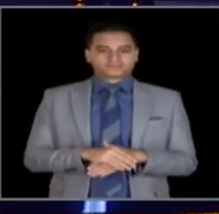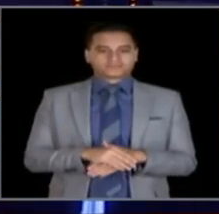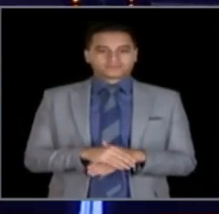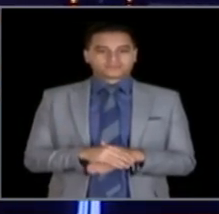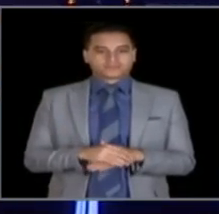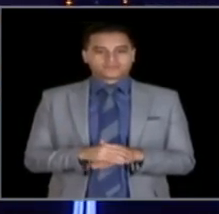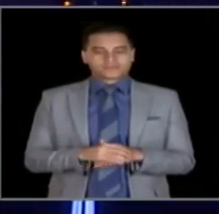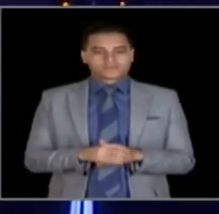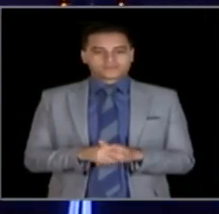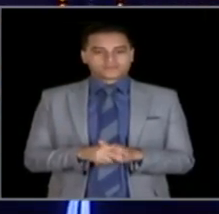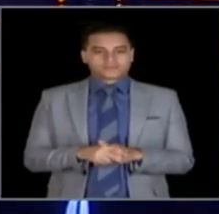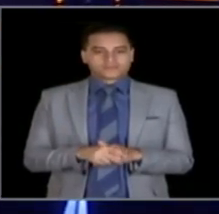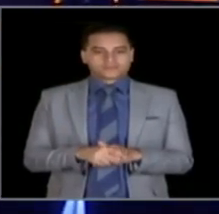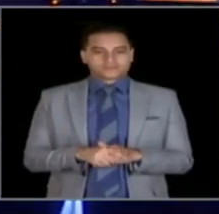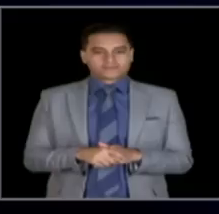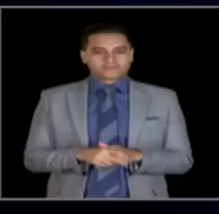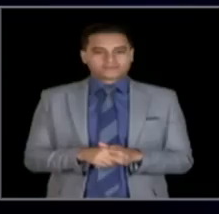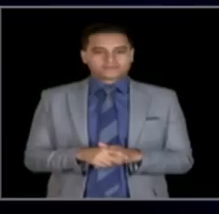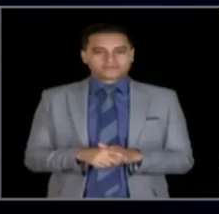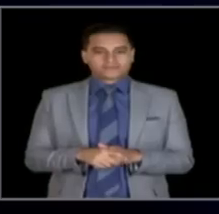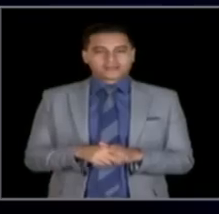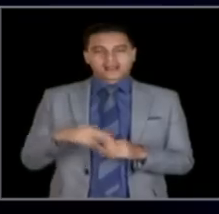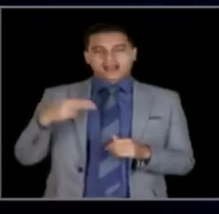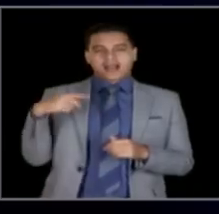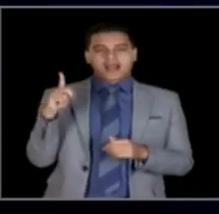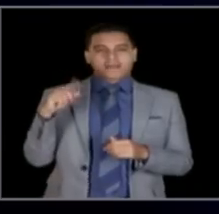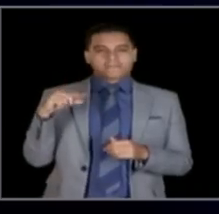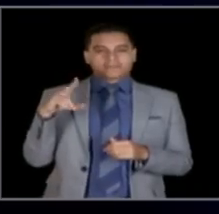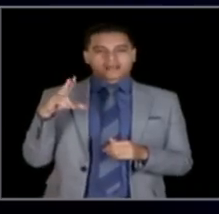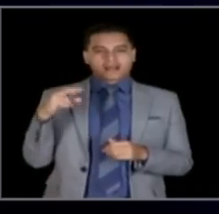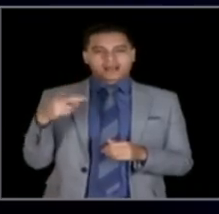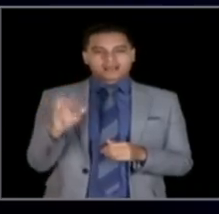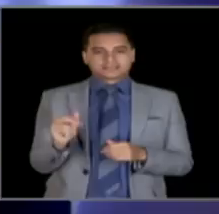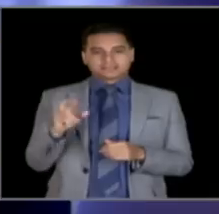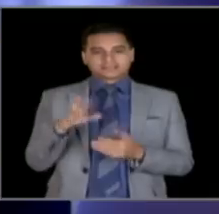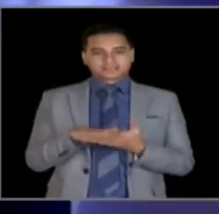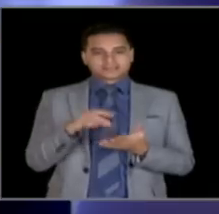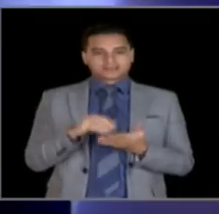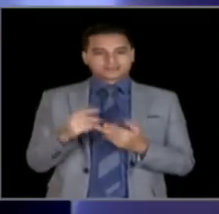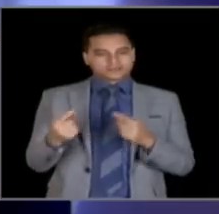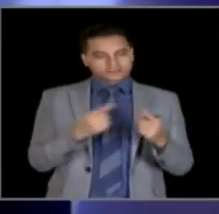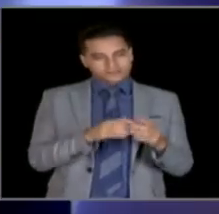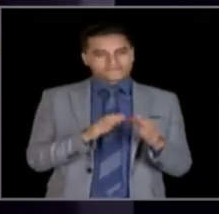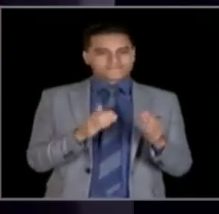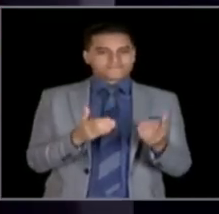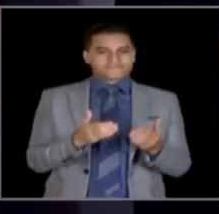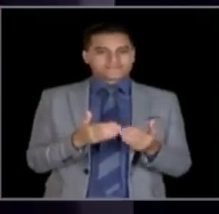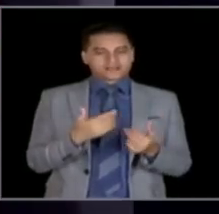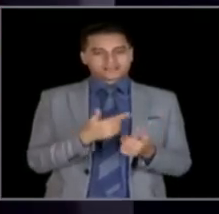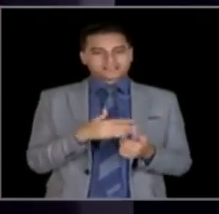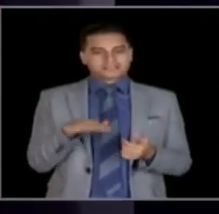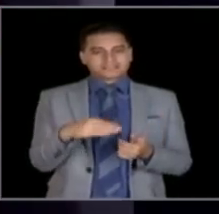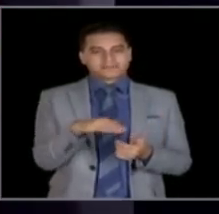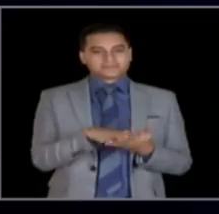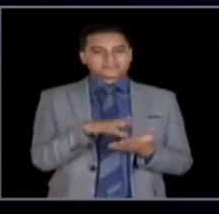جنبك يا عبد العزيز صح؟ اه طبعا. اذكر رشيد عبد العزيز هتختار مين اللي يبتدي الاول؟ ان شاء الله فريق أليجيتو.